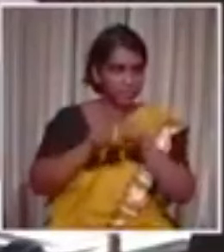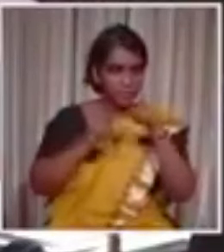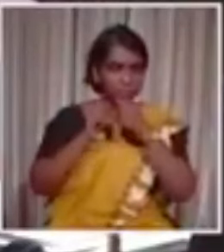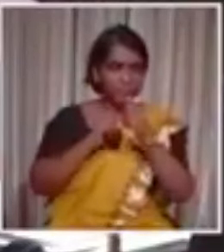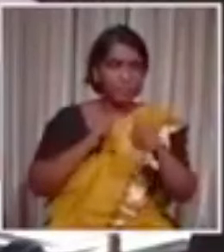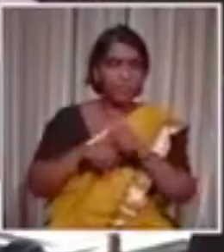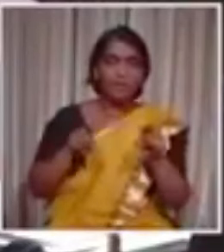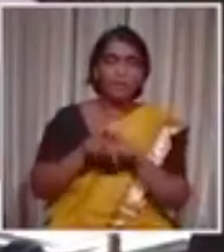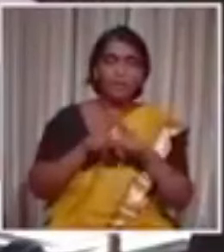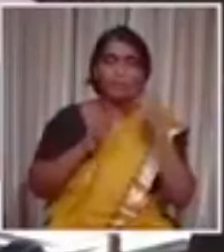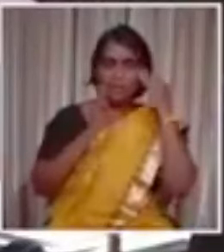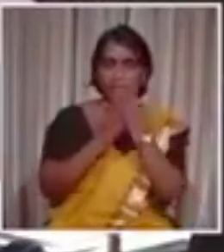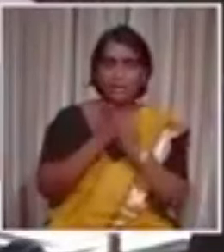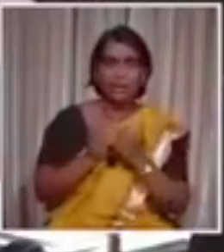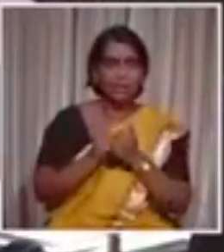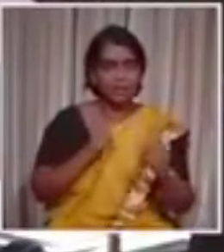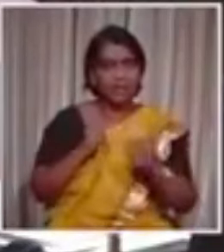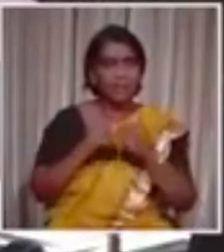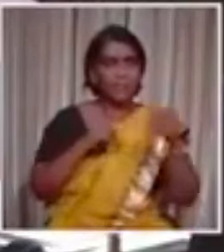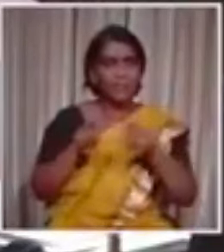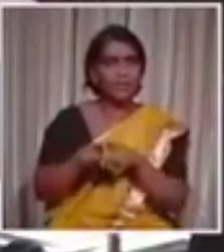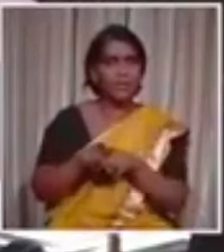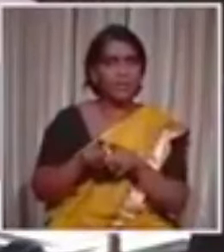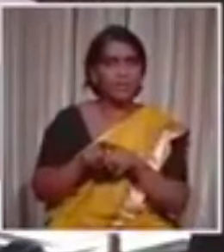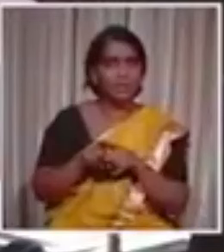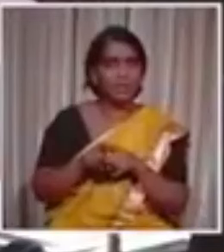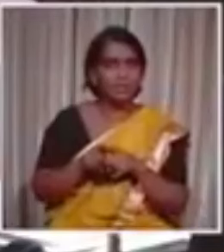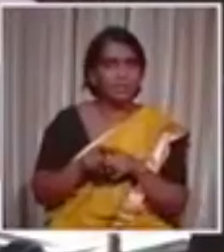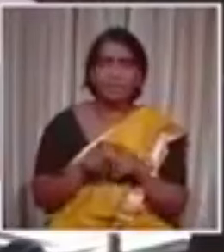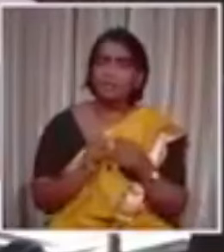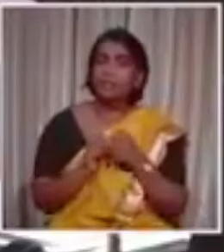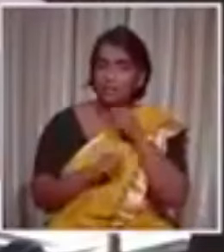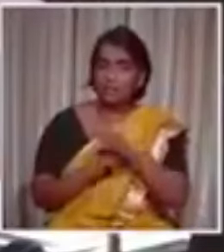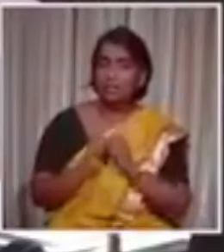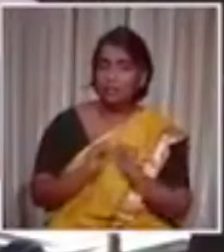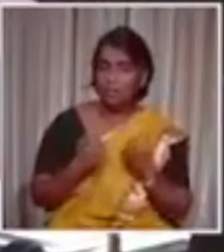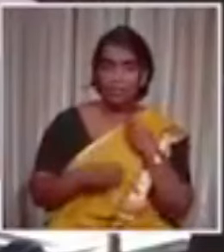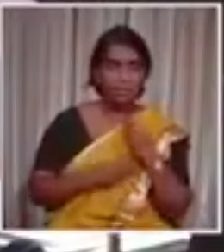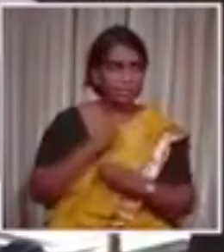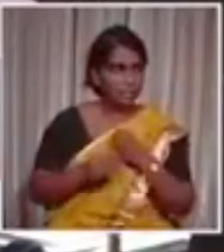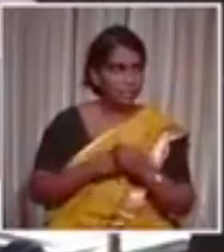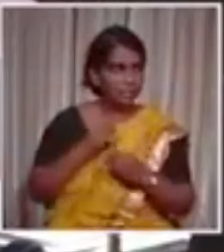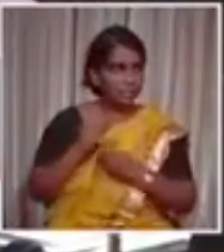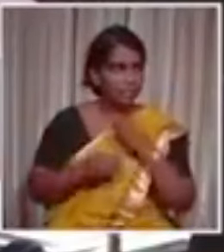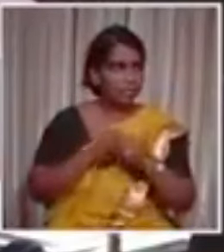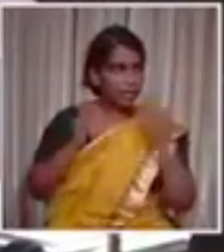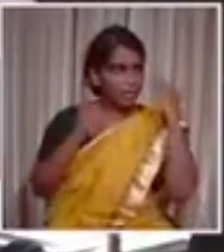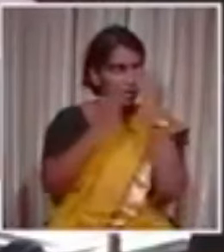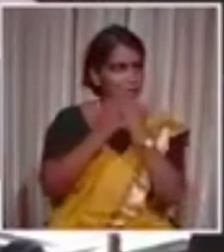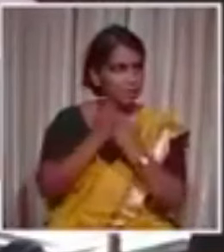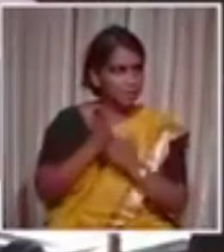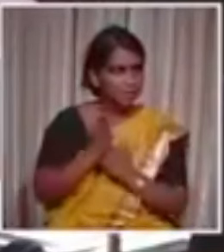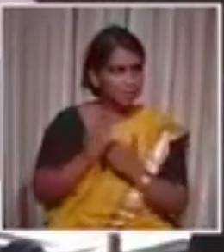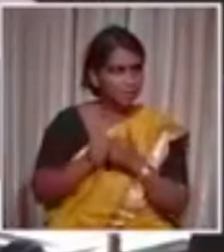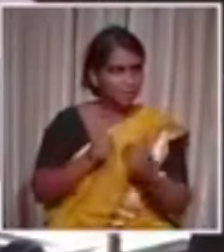ගොඩ අරගෙනනේ. ඒ ඇයි මෙවැනි කඩා වැට්ටීමෙන් ගොඩ එන්න දේශපාලන ව්‍යාපාර ආණ්ඩු පමණක්